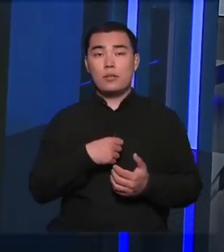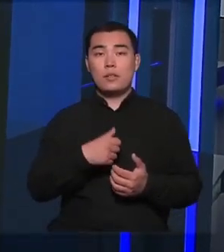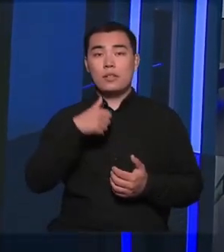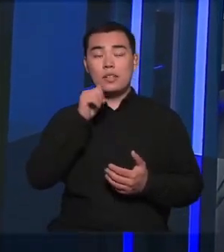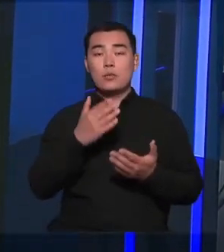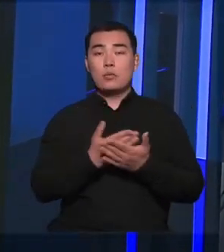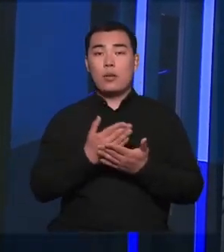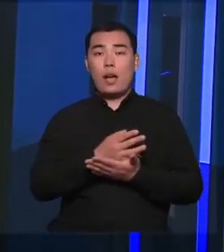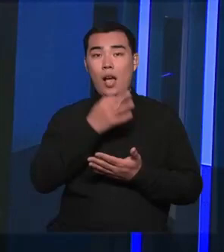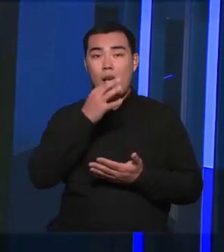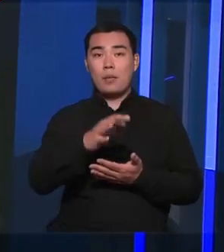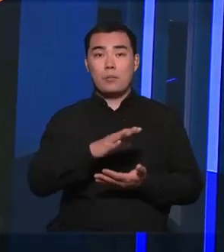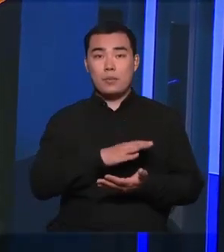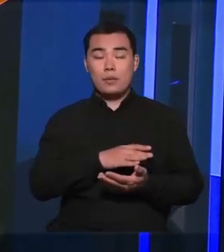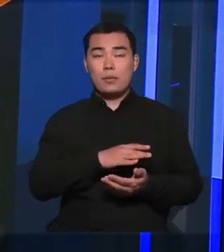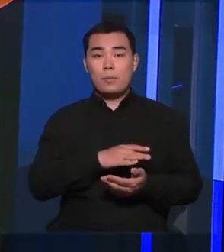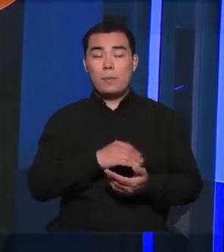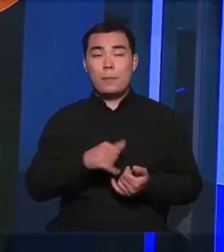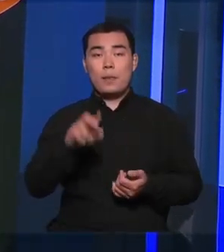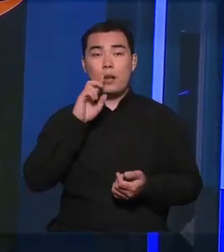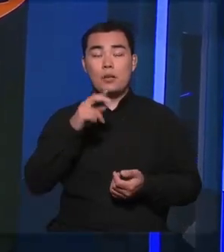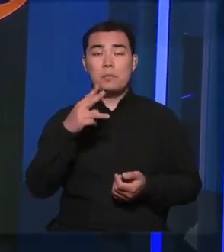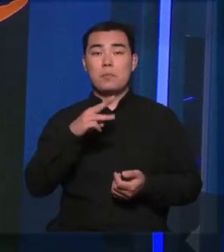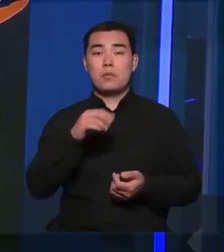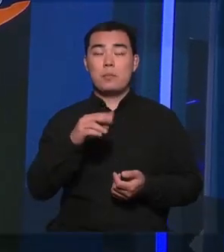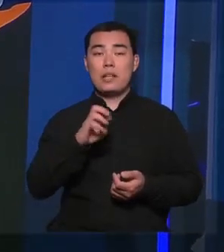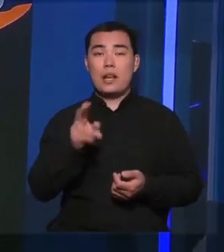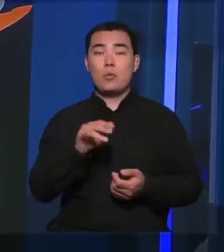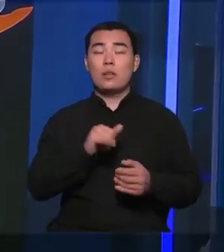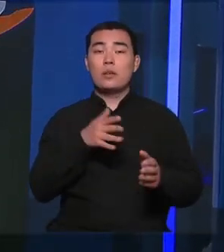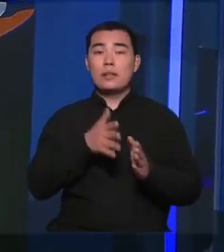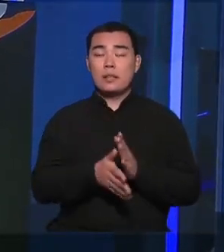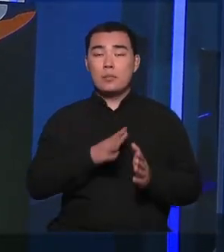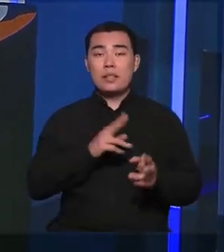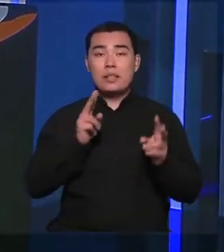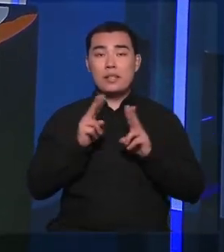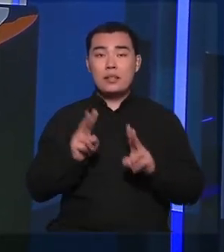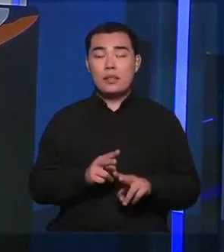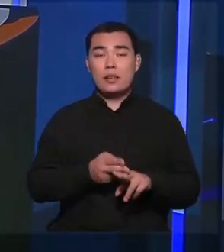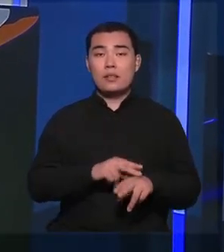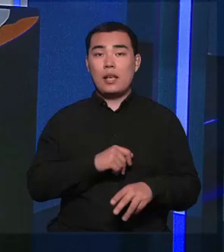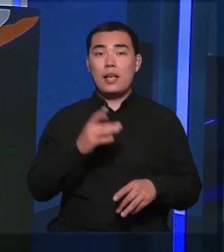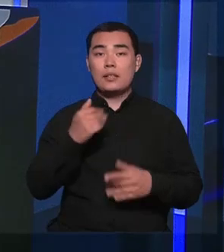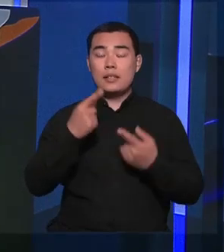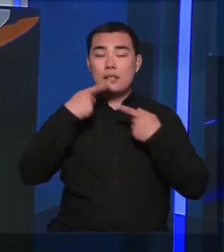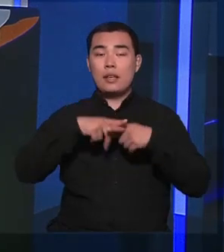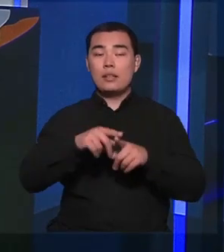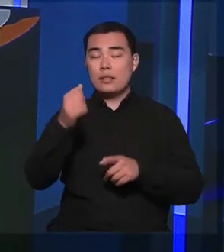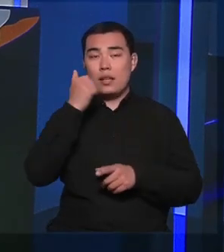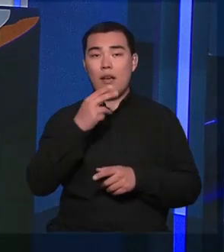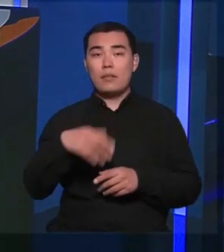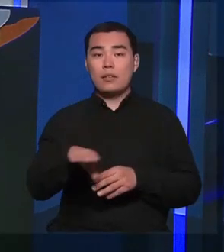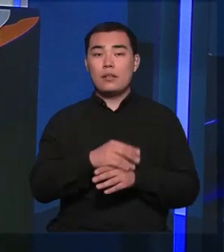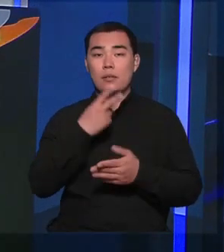кешегі жаңалықтарымызда айтып өткен едік. Мемлекеттен алған миллиардтардың қайда кеткені белгісіз. Инфрақұрылым әбден ескірген, ол